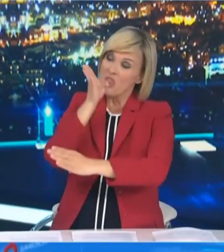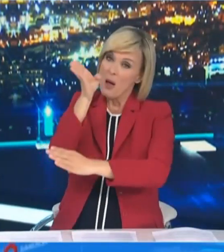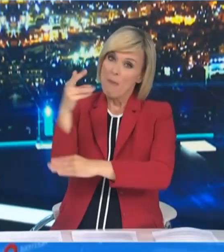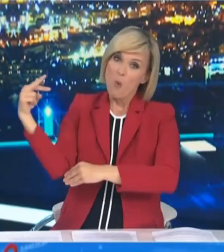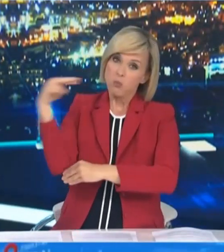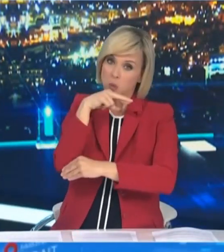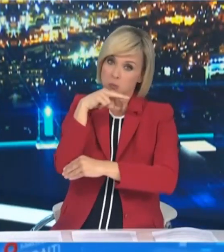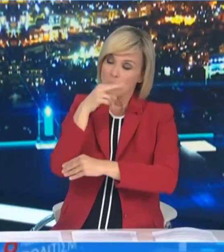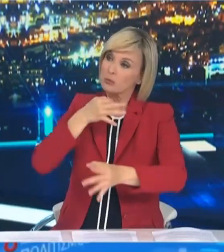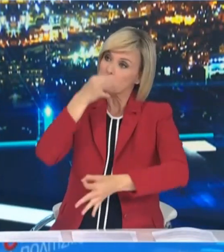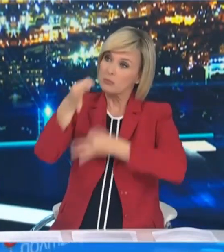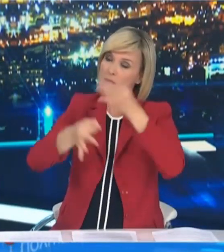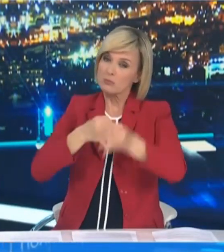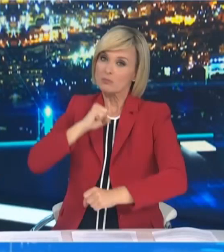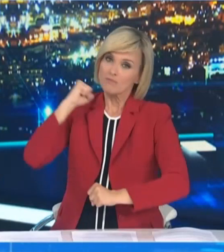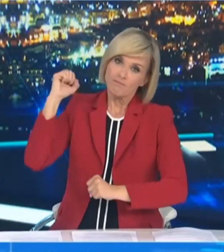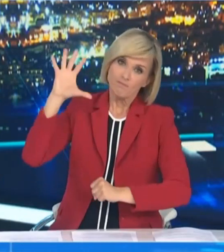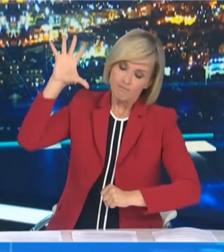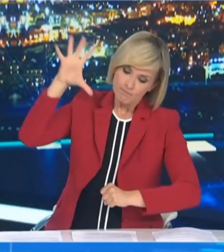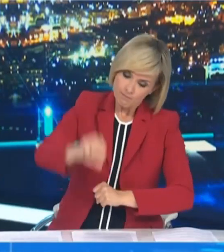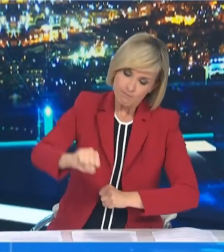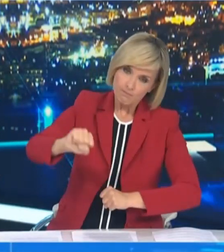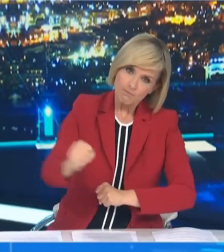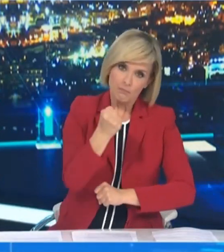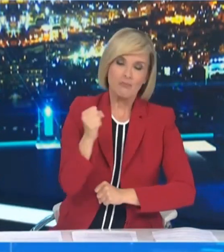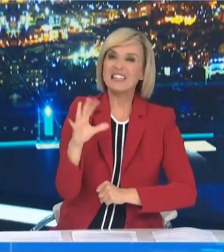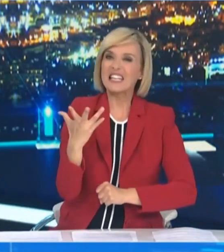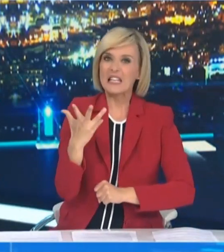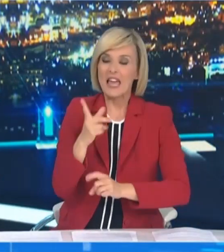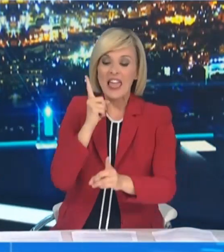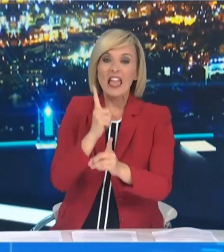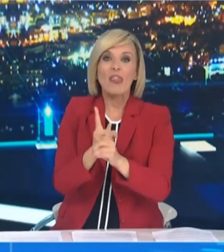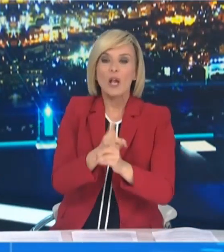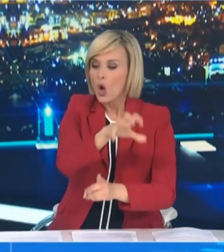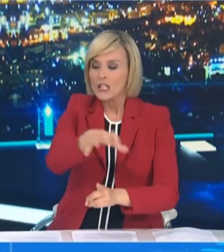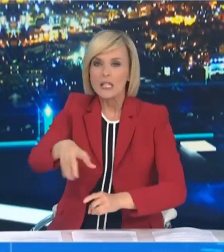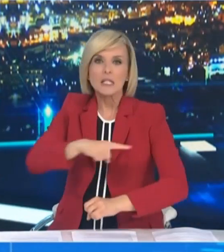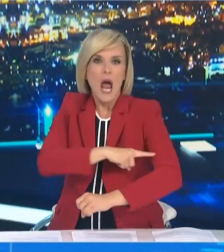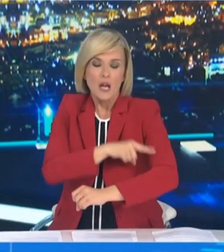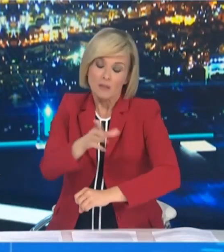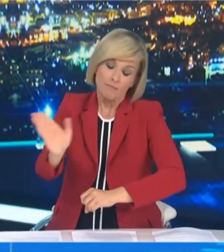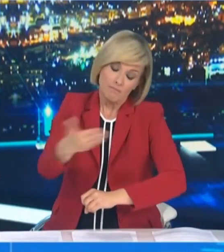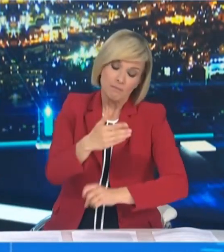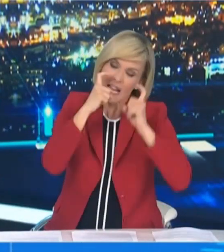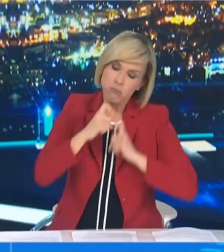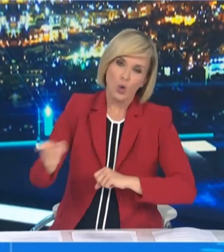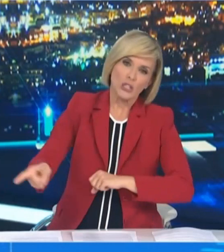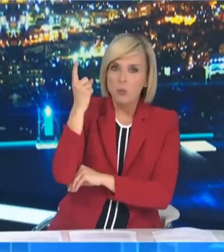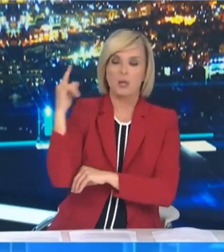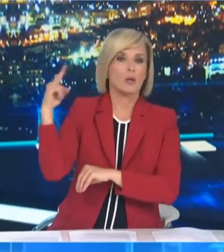του μέτρου της επίταξης υπηρεσιών ιατρών των ανατέρων ειδικοτήτων για την κάλυψη των αναγκών του Εθνικού Συστήματος